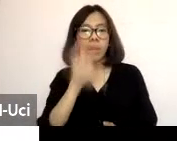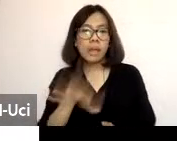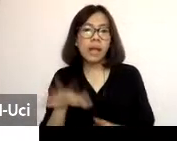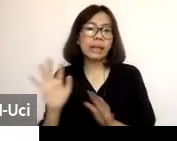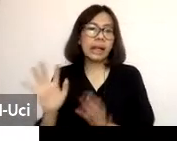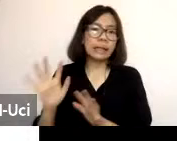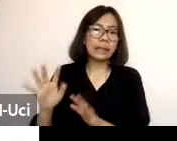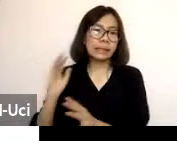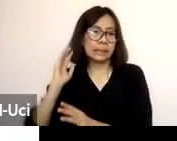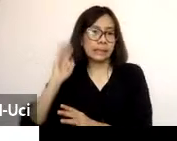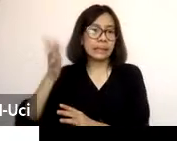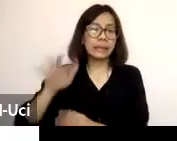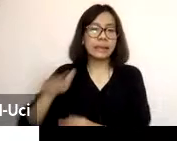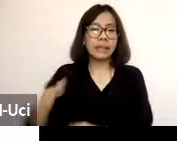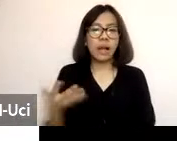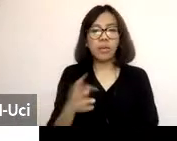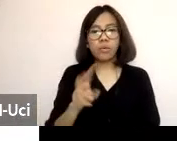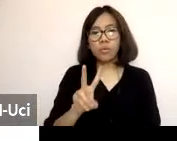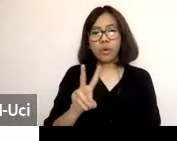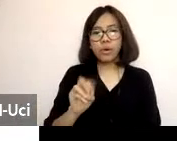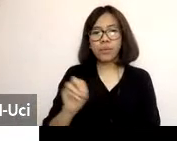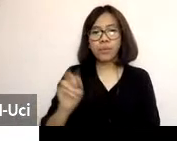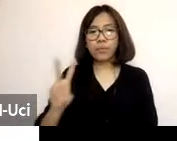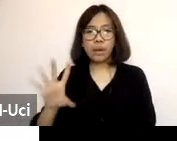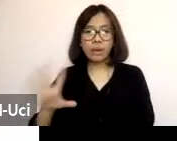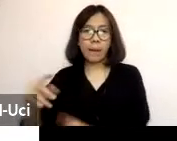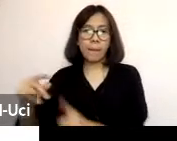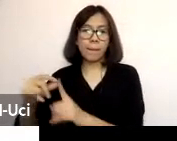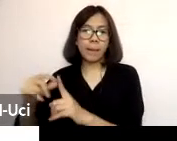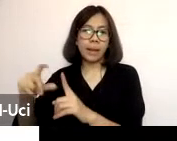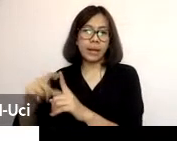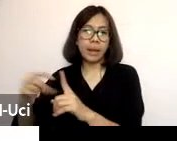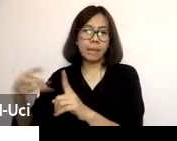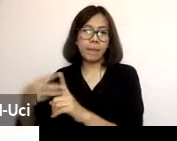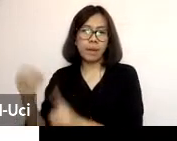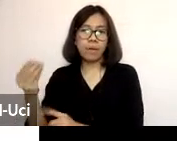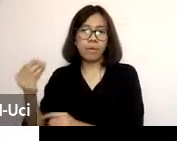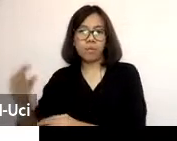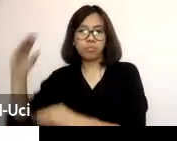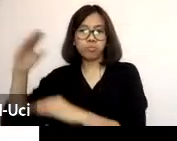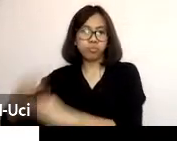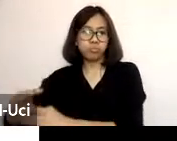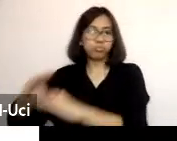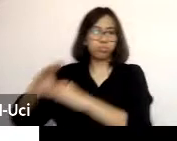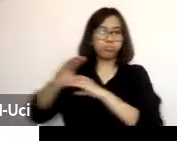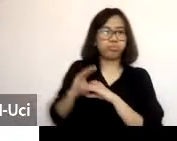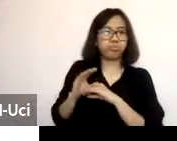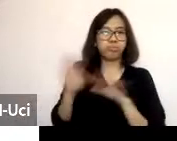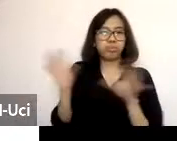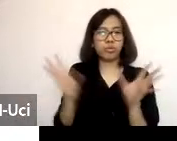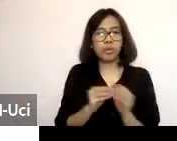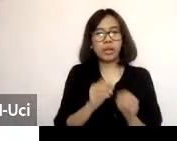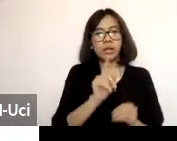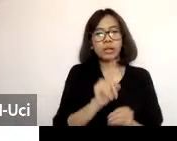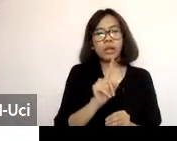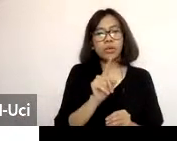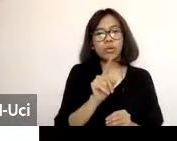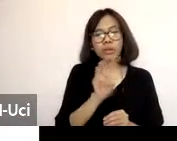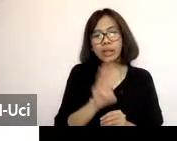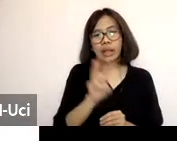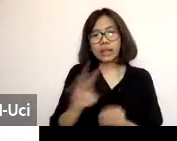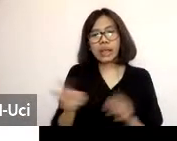TV pada 2025 sebesar 132 miliar dolar yang 1,8 quality lumpiah